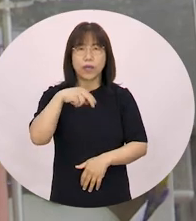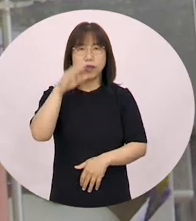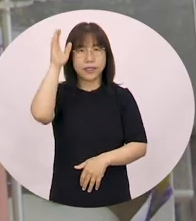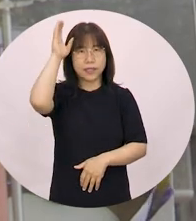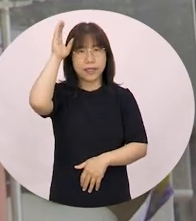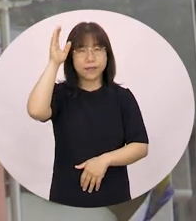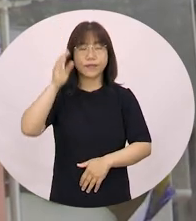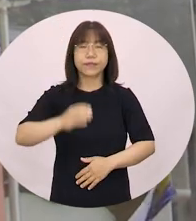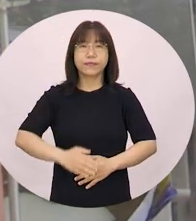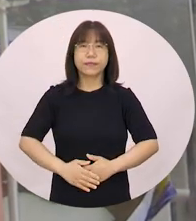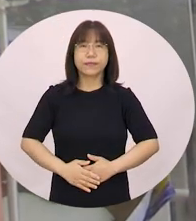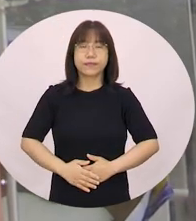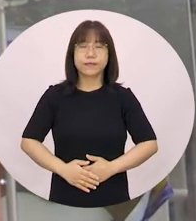있습니다